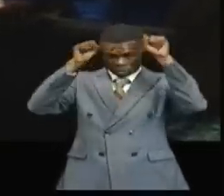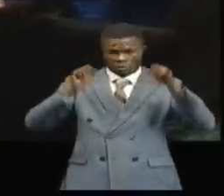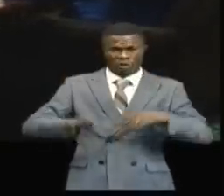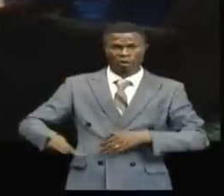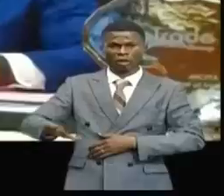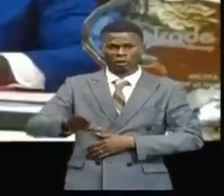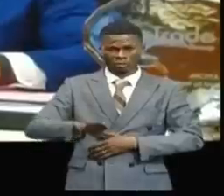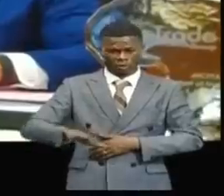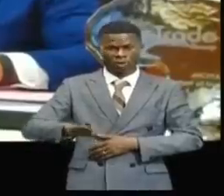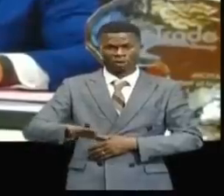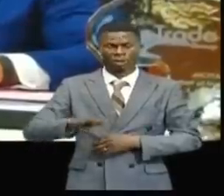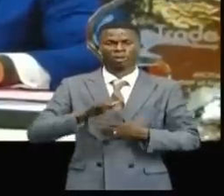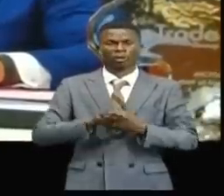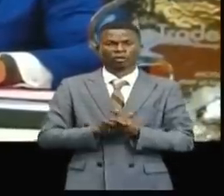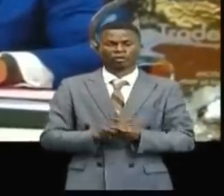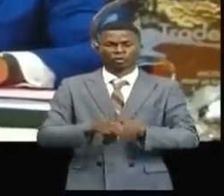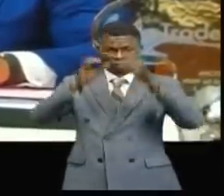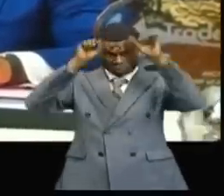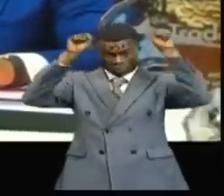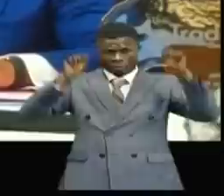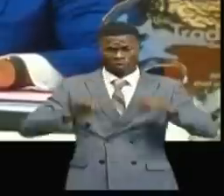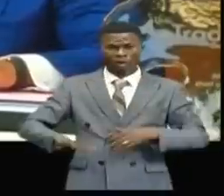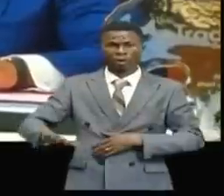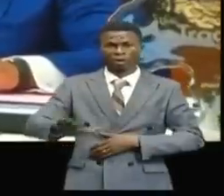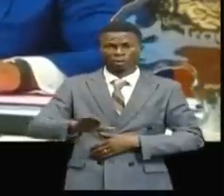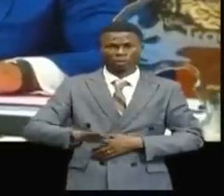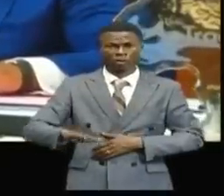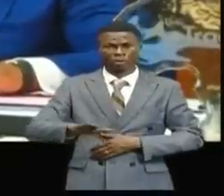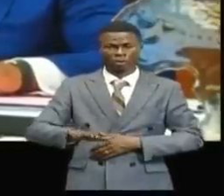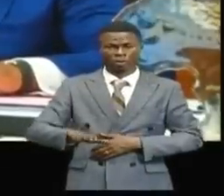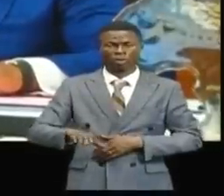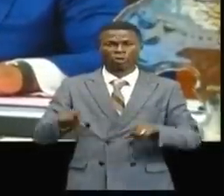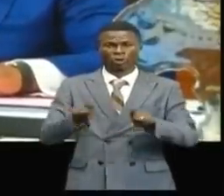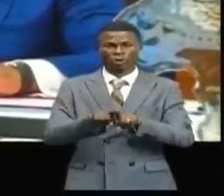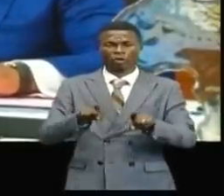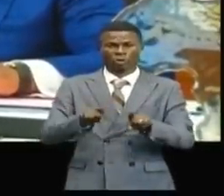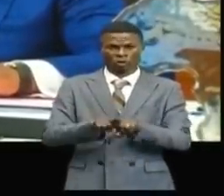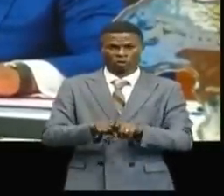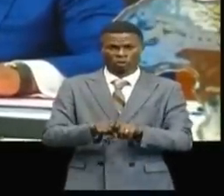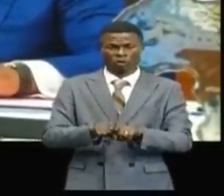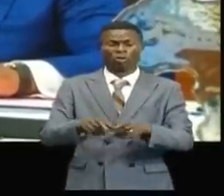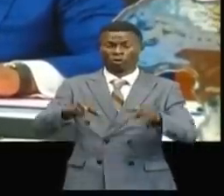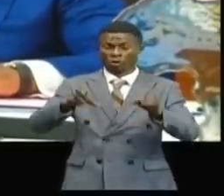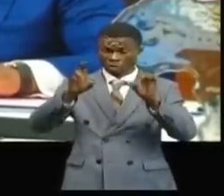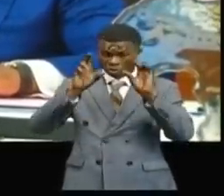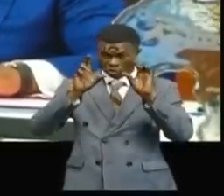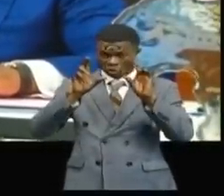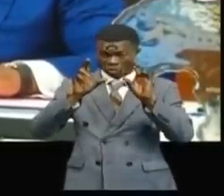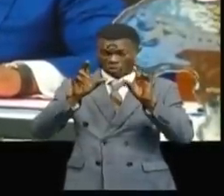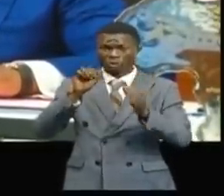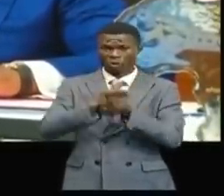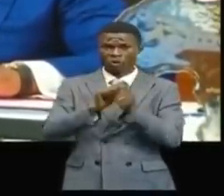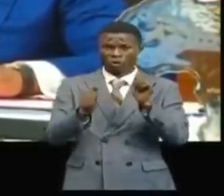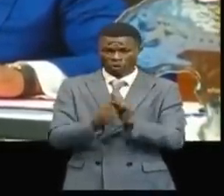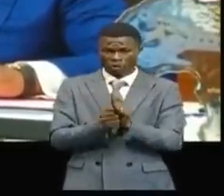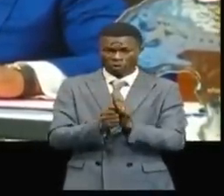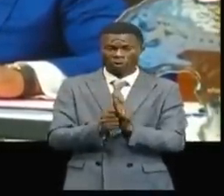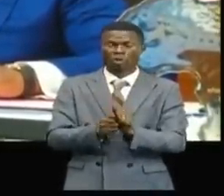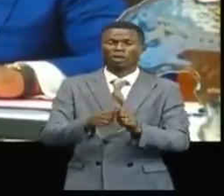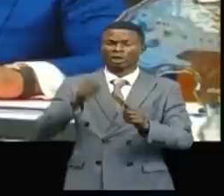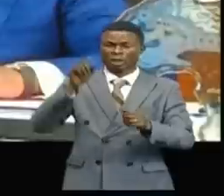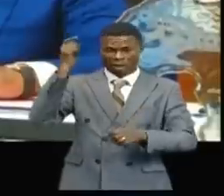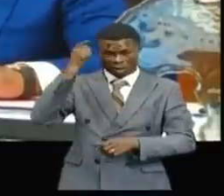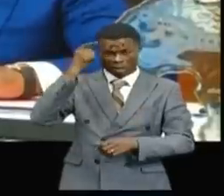République. Le président de la République entend aussi y veiller dans le cadre de ses